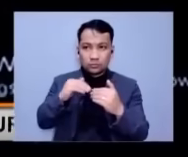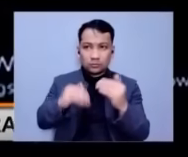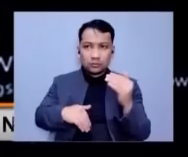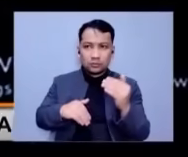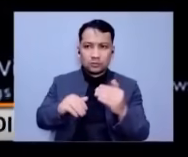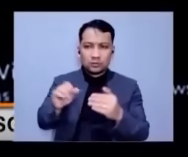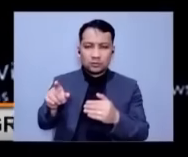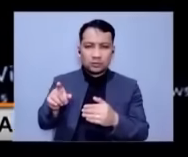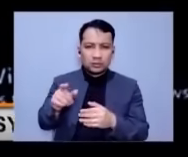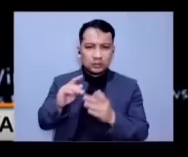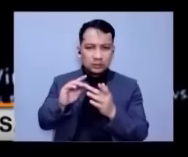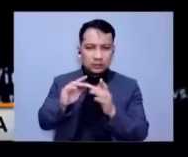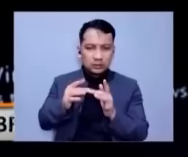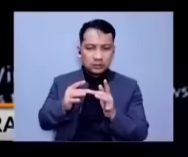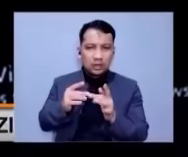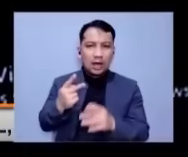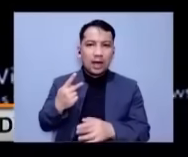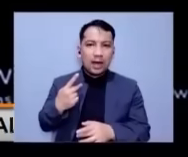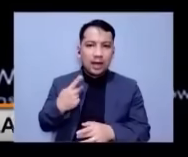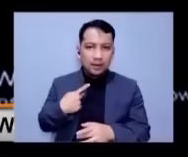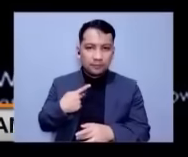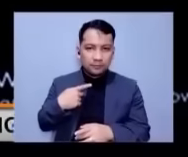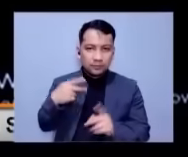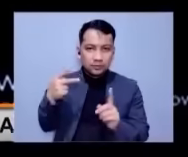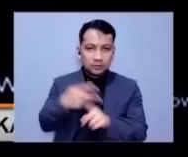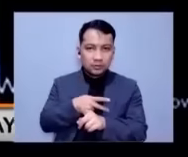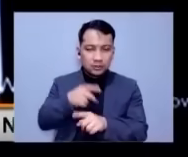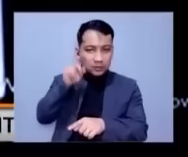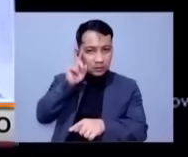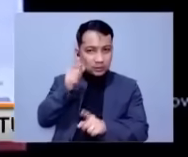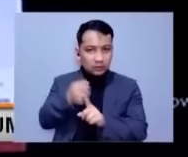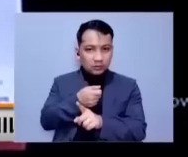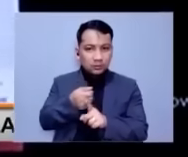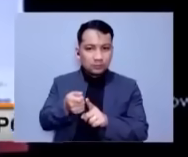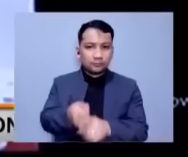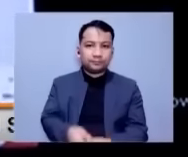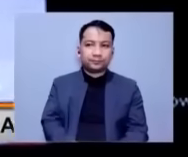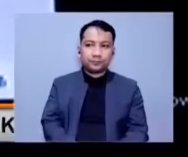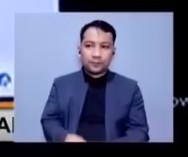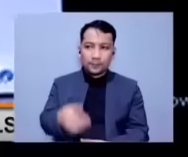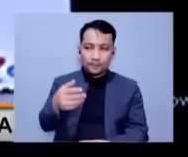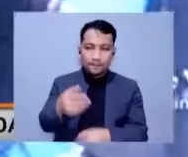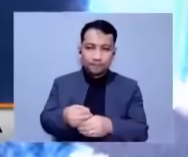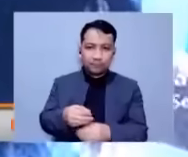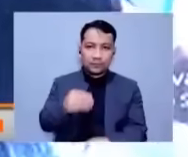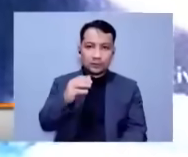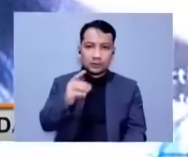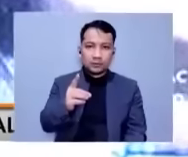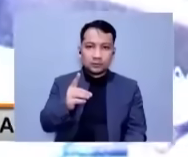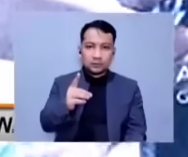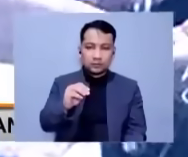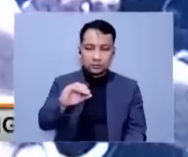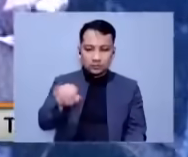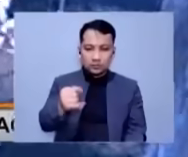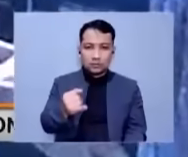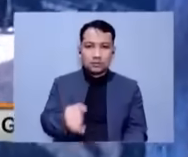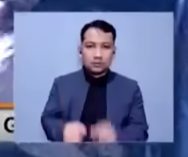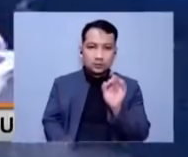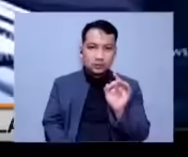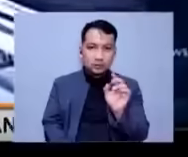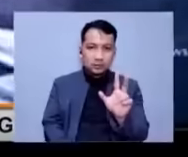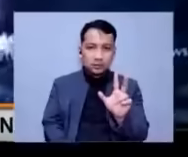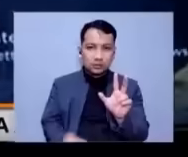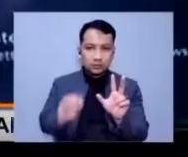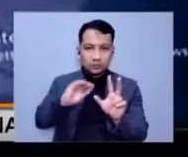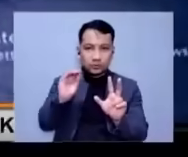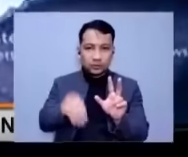ng internet ang nagiging biktima ng online sexual abuse. Dagdag pa ng Department of Justice, 83% ng mga batang